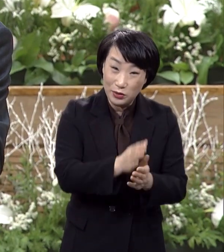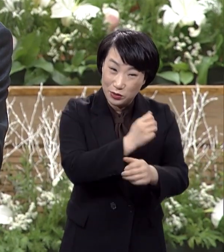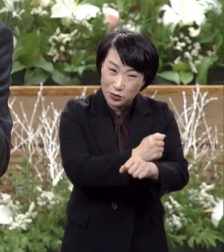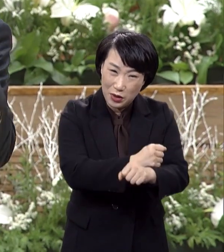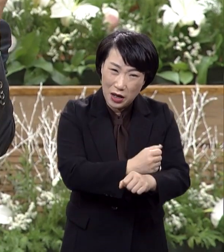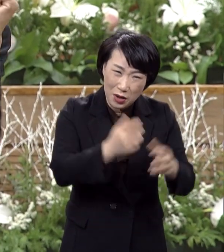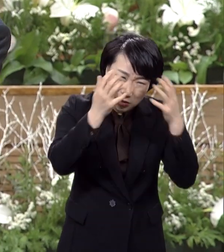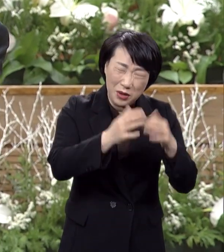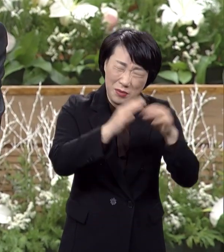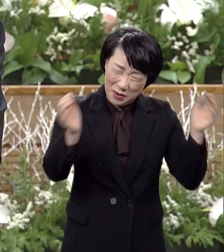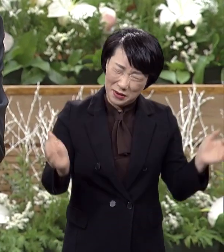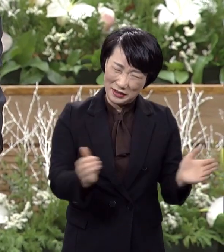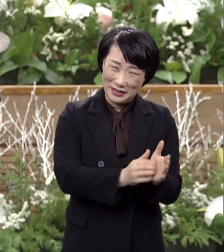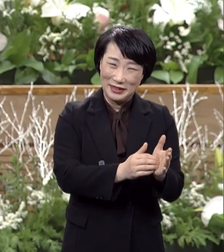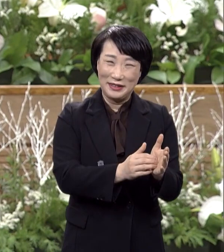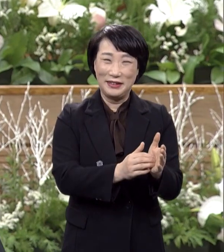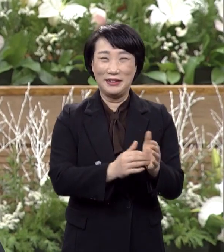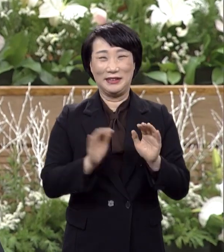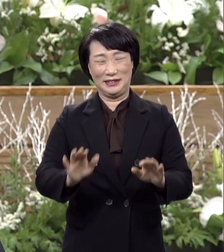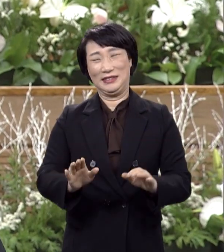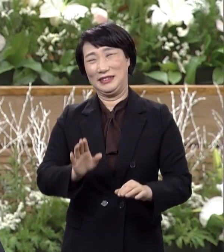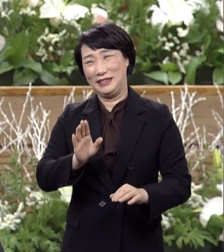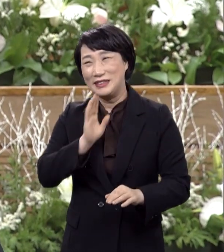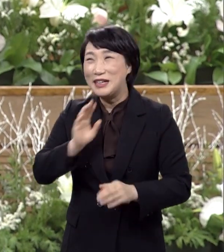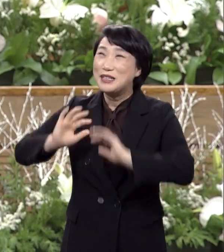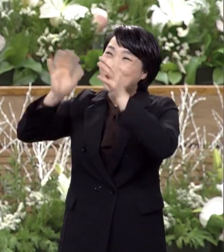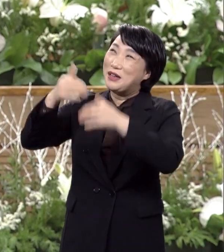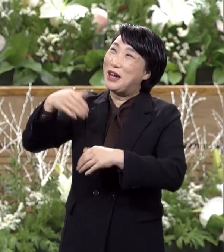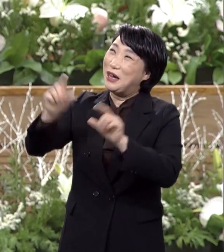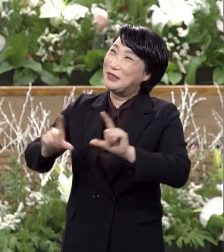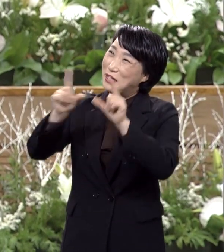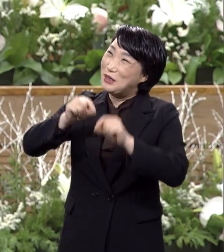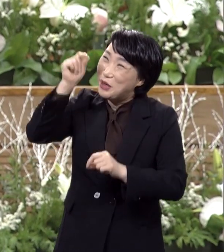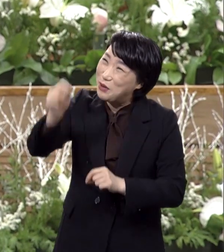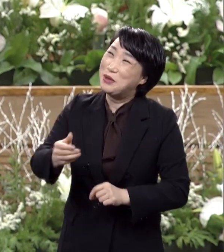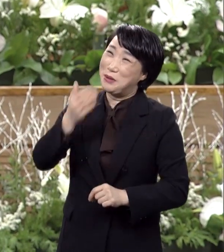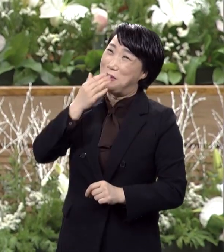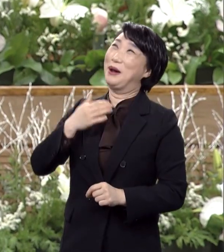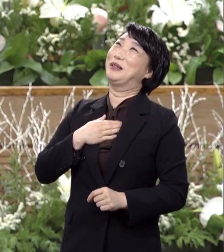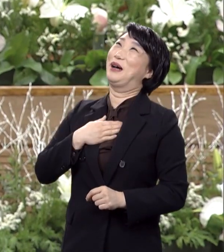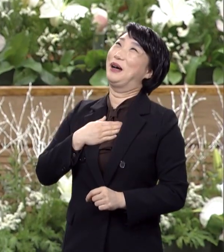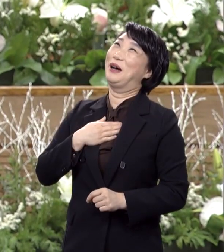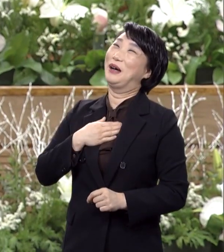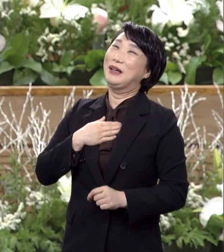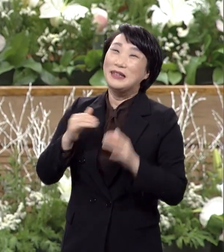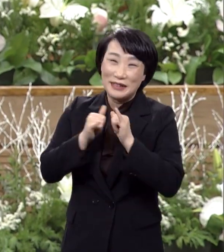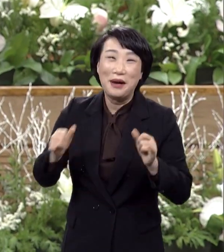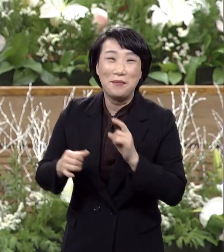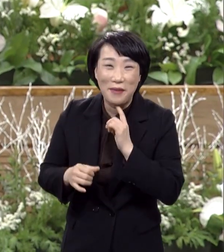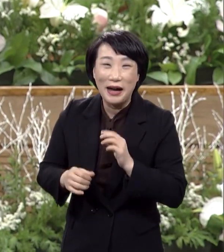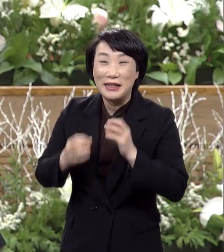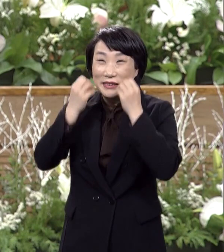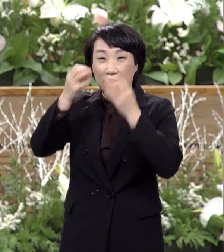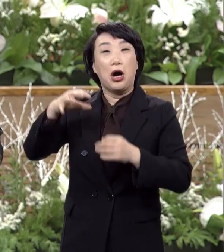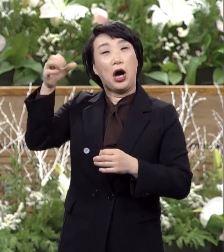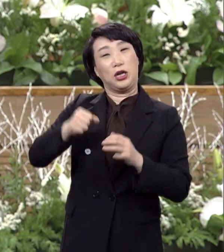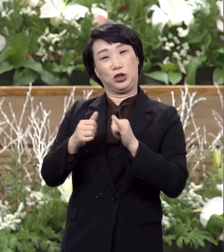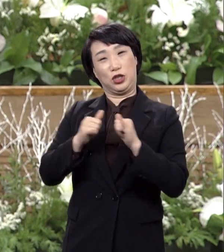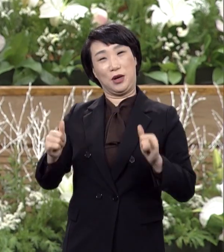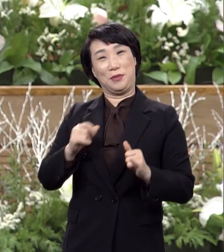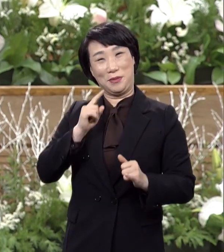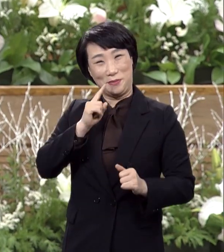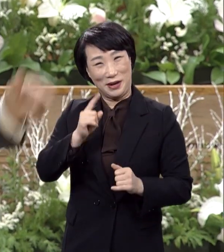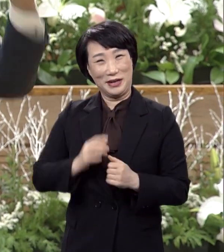수고와 고통을 마감하고 정말로 천국에서 영원히 살고 싶다. 이런 사람만이 새 것을 가진